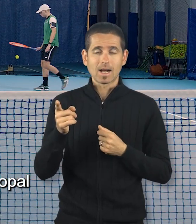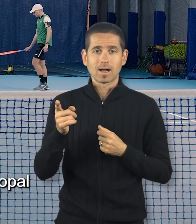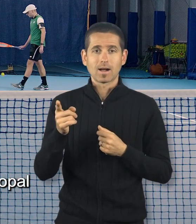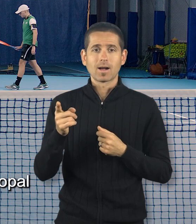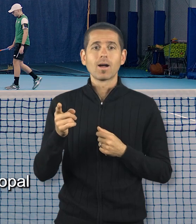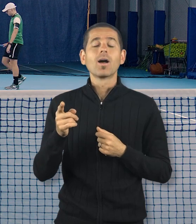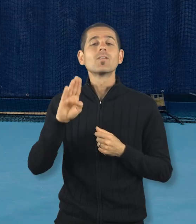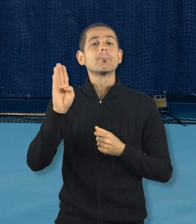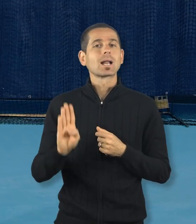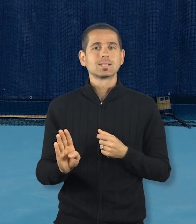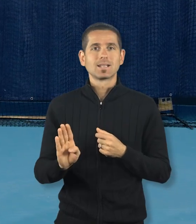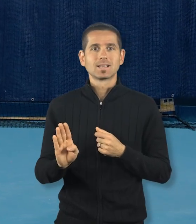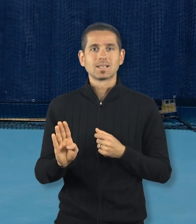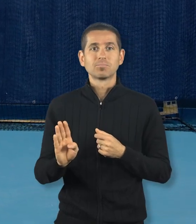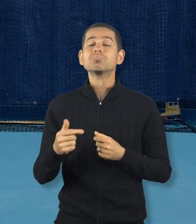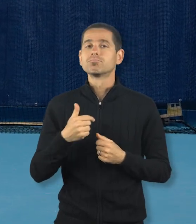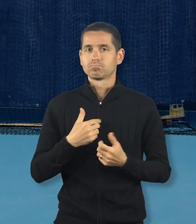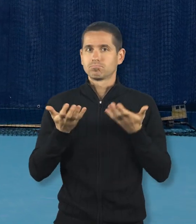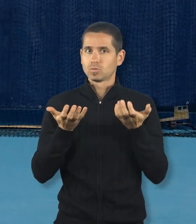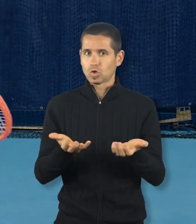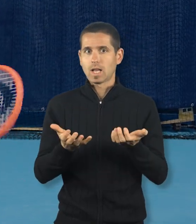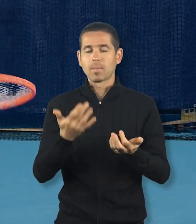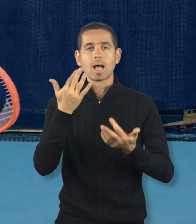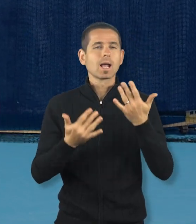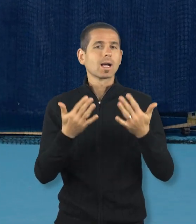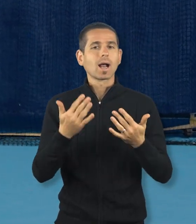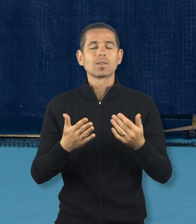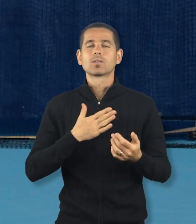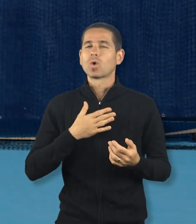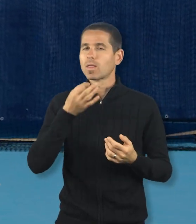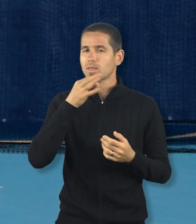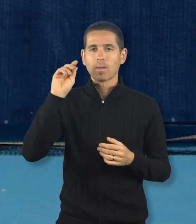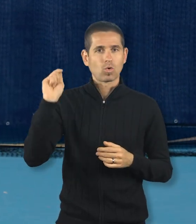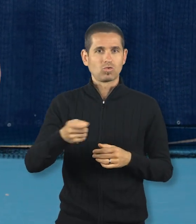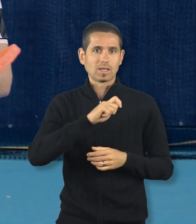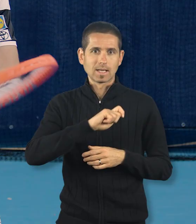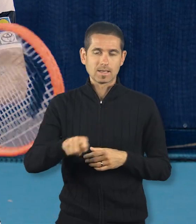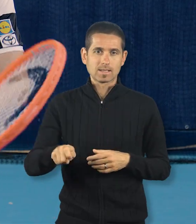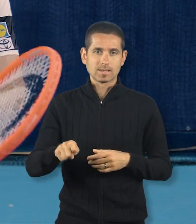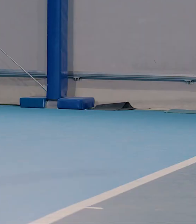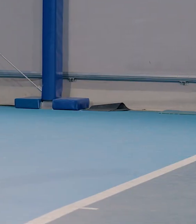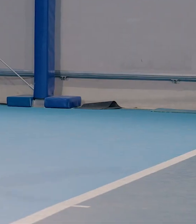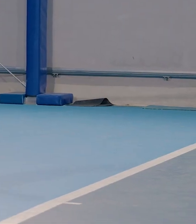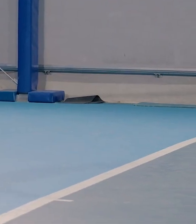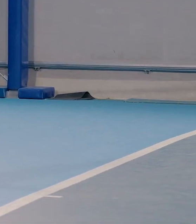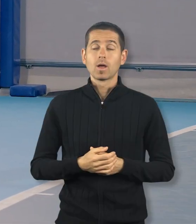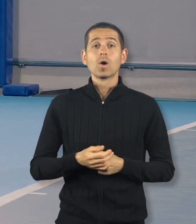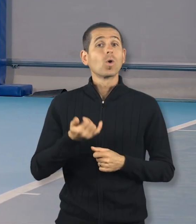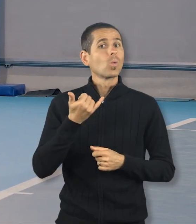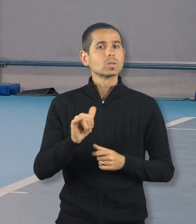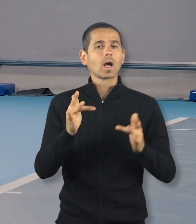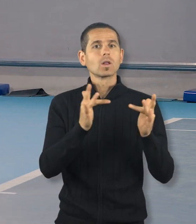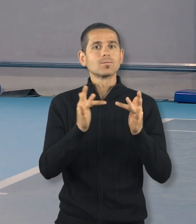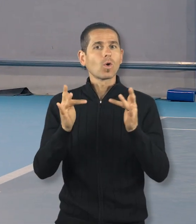olimpijskih igrah v Braziliji si želim igrati svoj najboljši tenis.